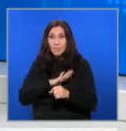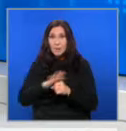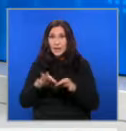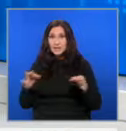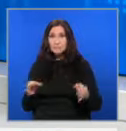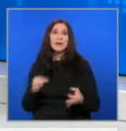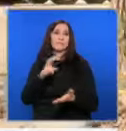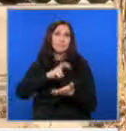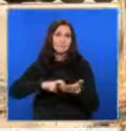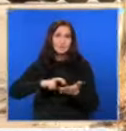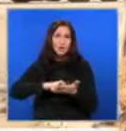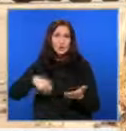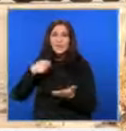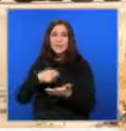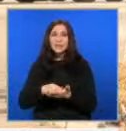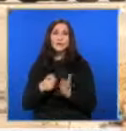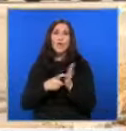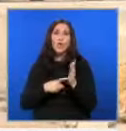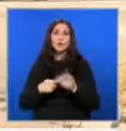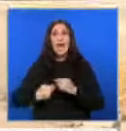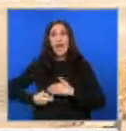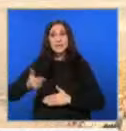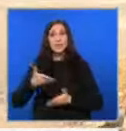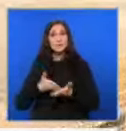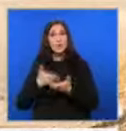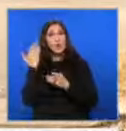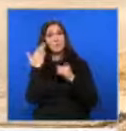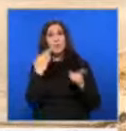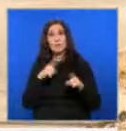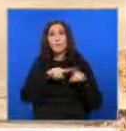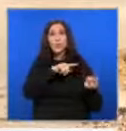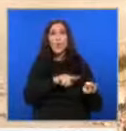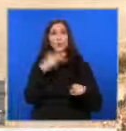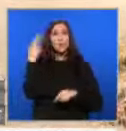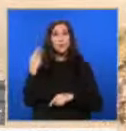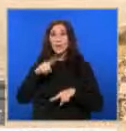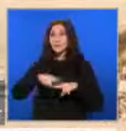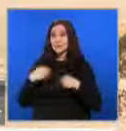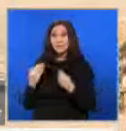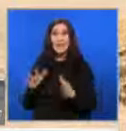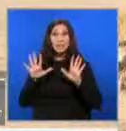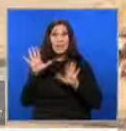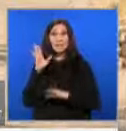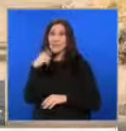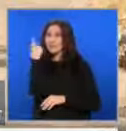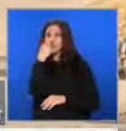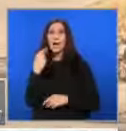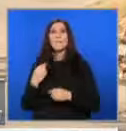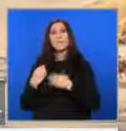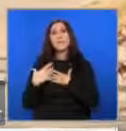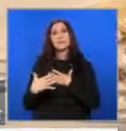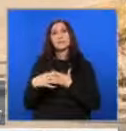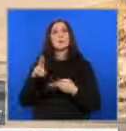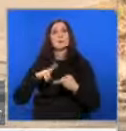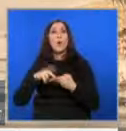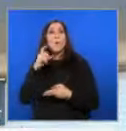за хазарта. Според обвинителния акт на прокуратурата, на съд са предадени 10 лица. Бизнесменът Васил Бошков като